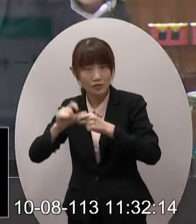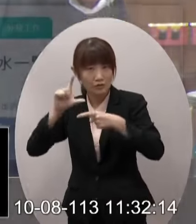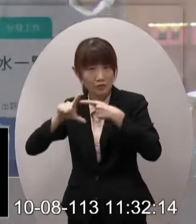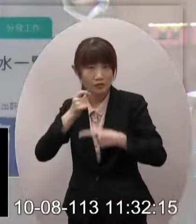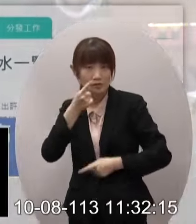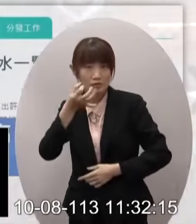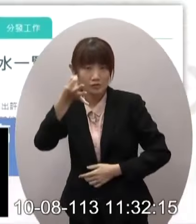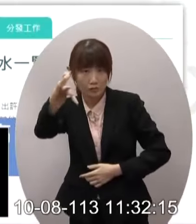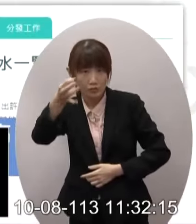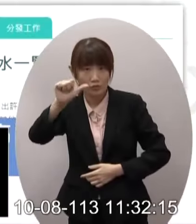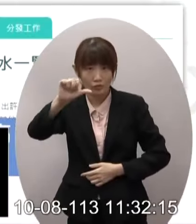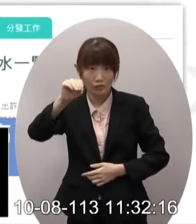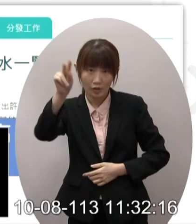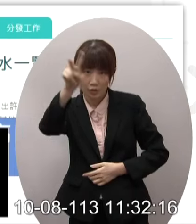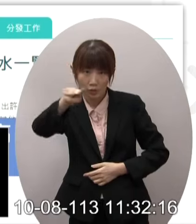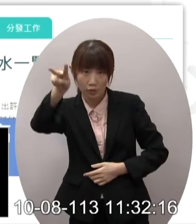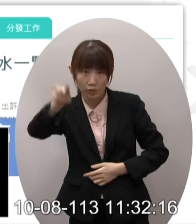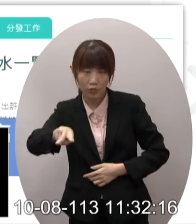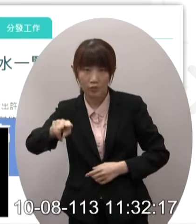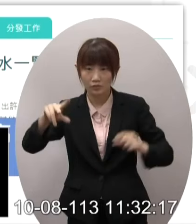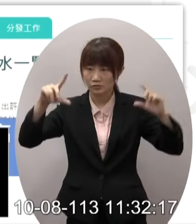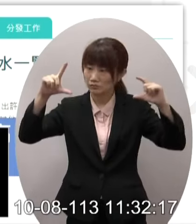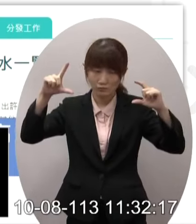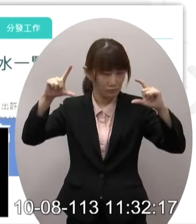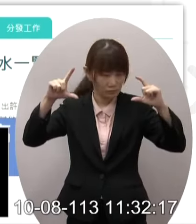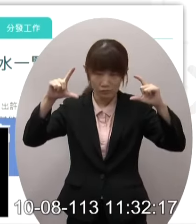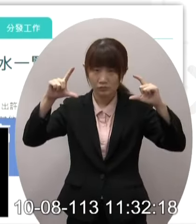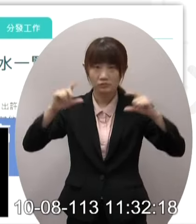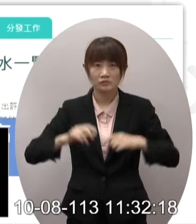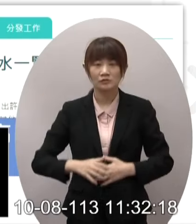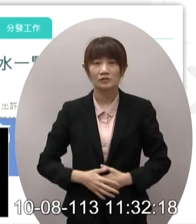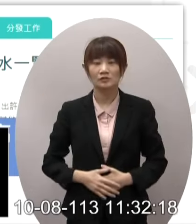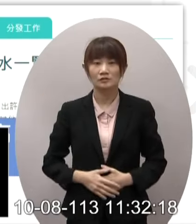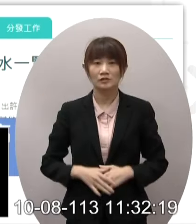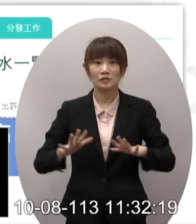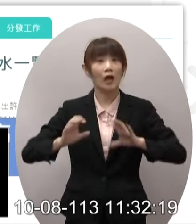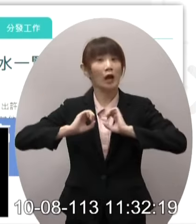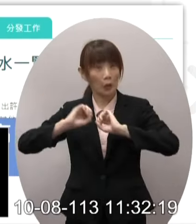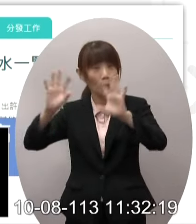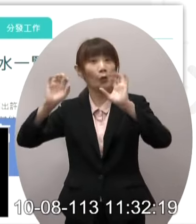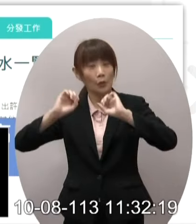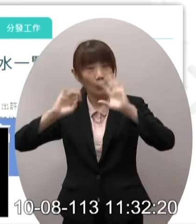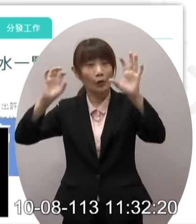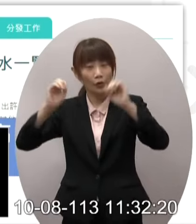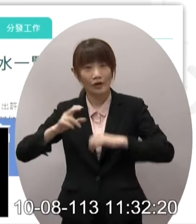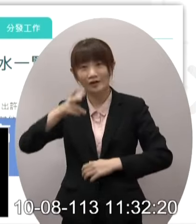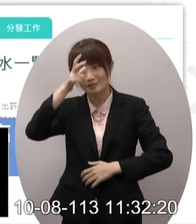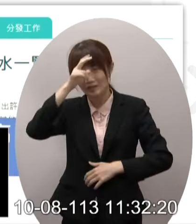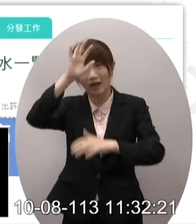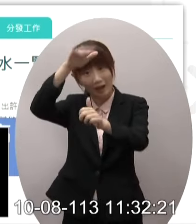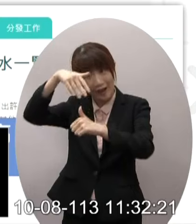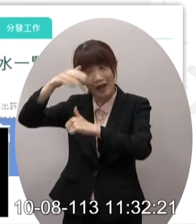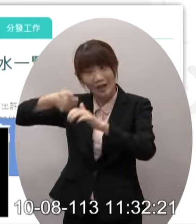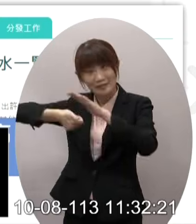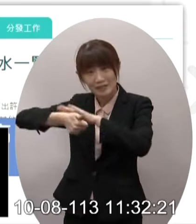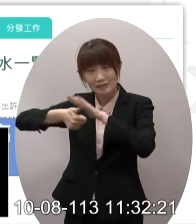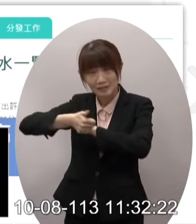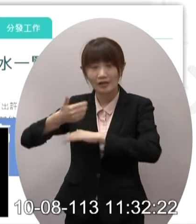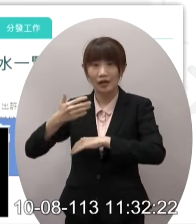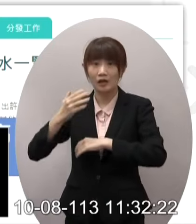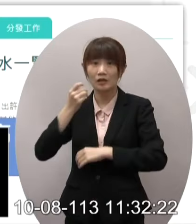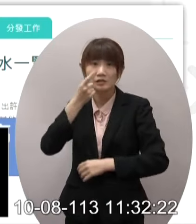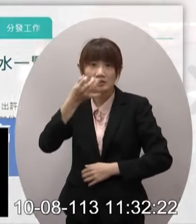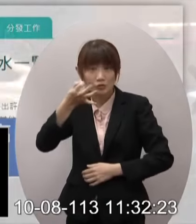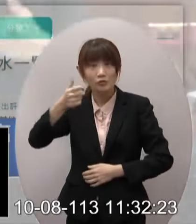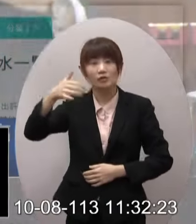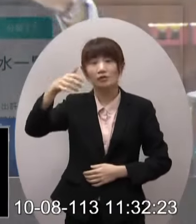水52000。好了，现在广告说有啦，警察我招生广告说，哎，薪水有60000，但是